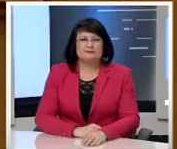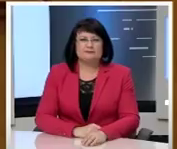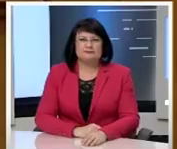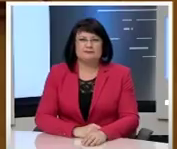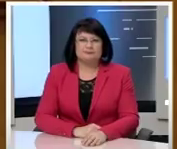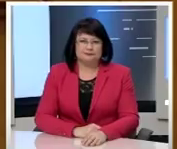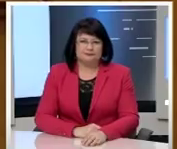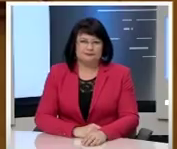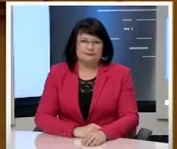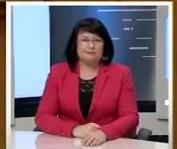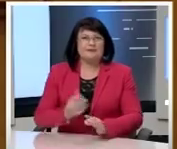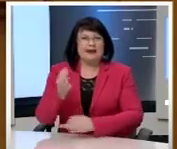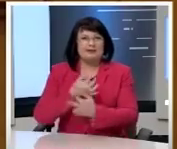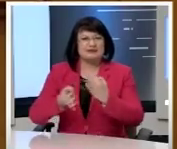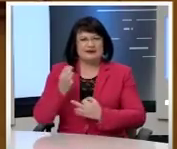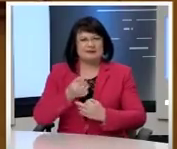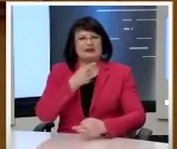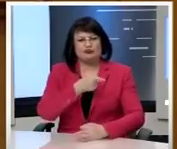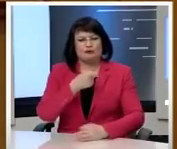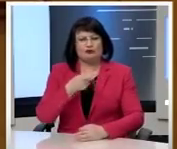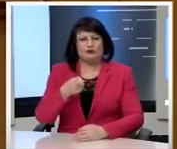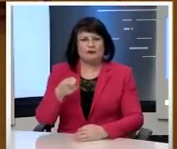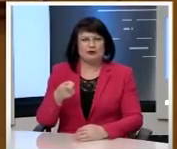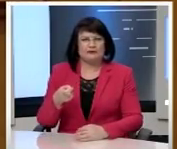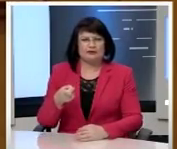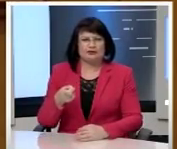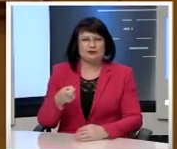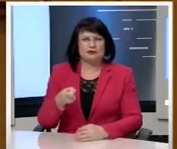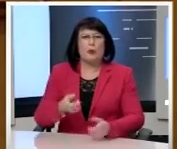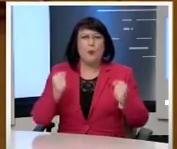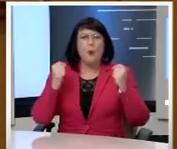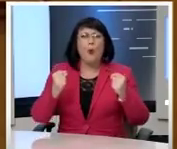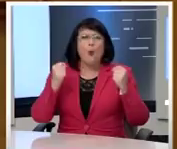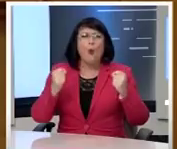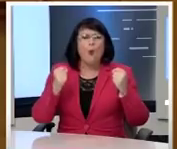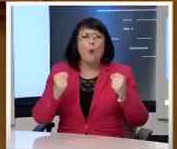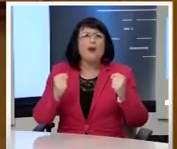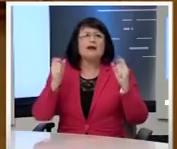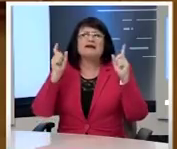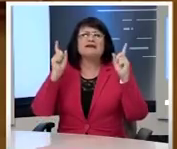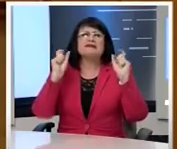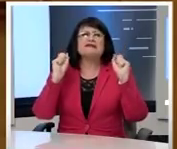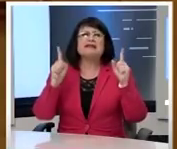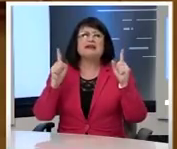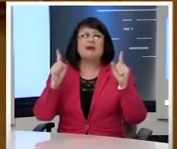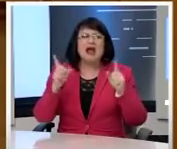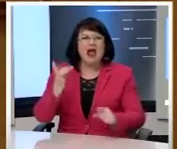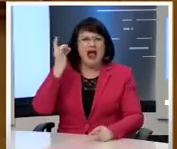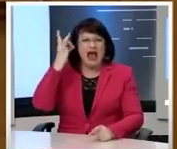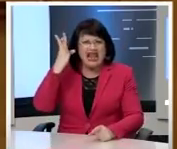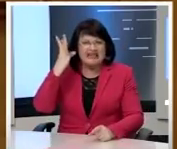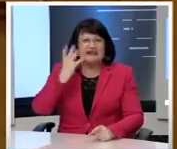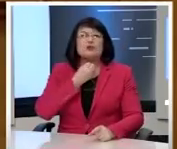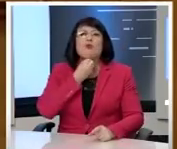Αυτοί στους οποίους αναφέρεσαι εδώ διαδήλωναν με το σύνθημα και διαδηλώνουν αλήτες προδότες